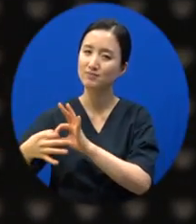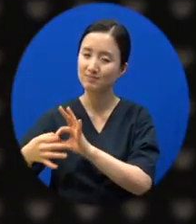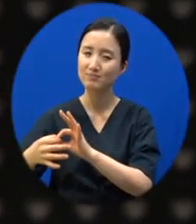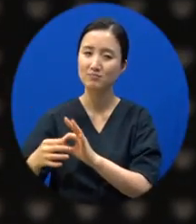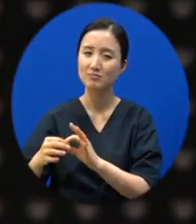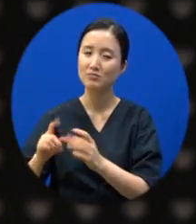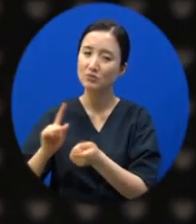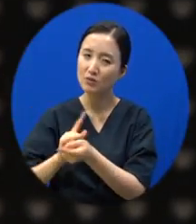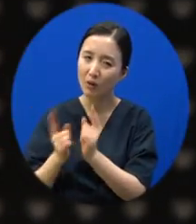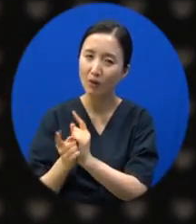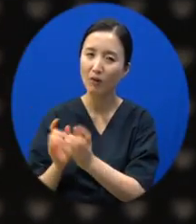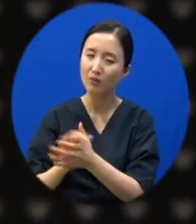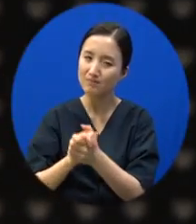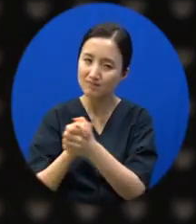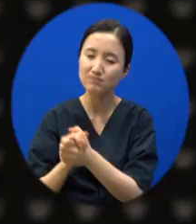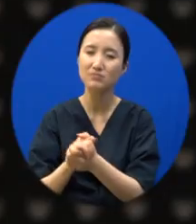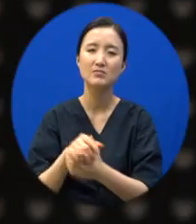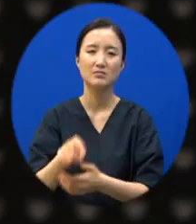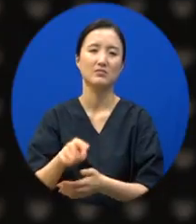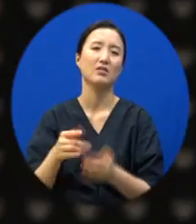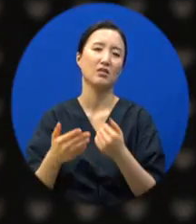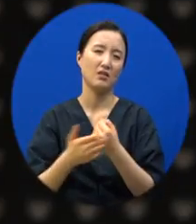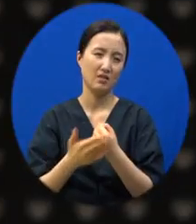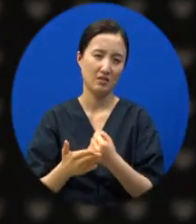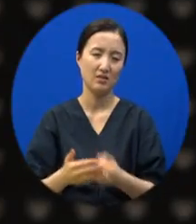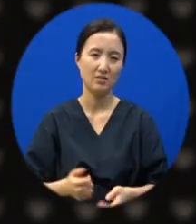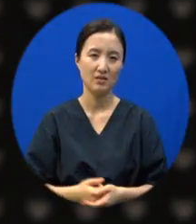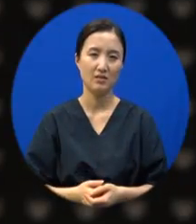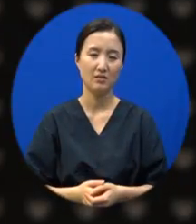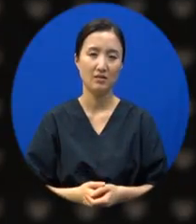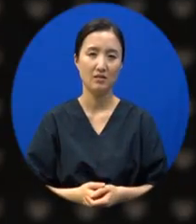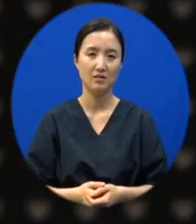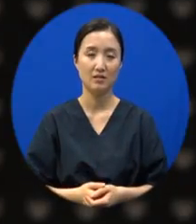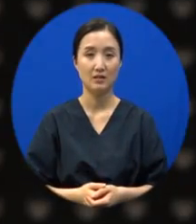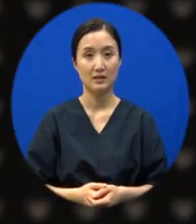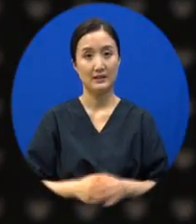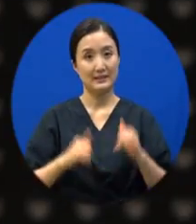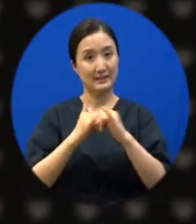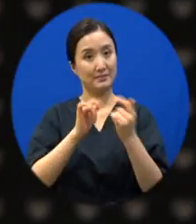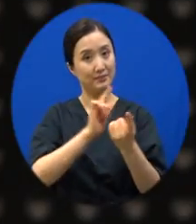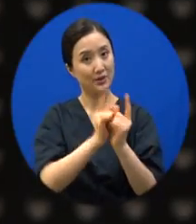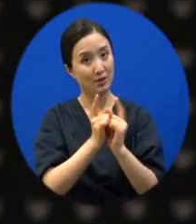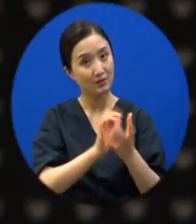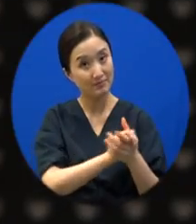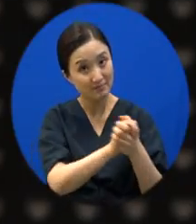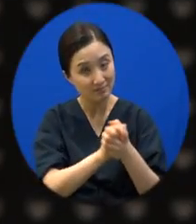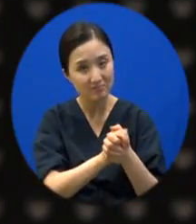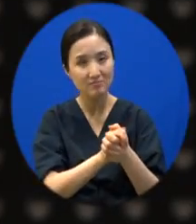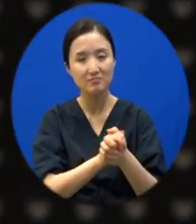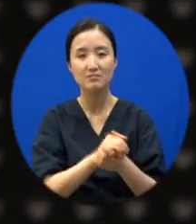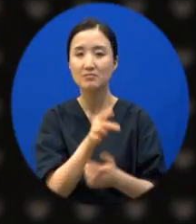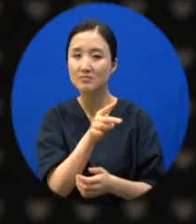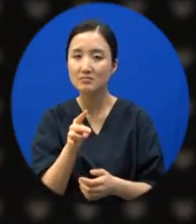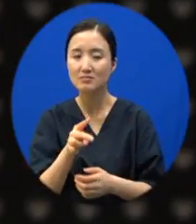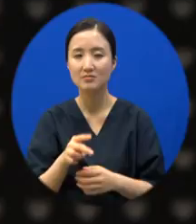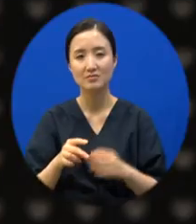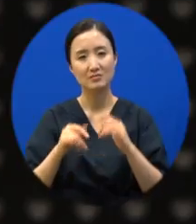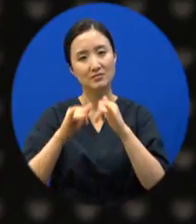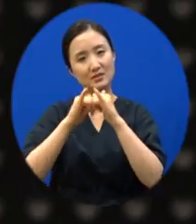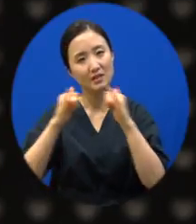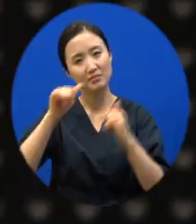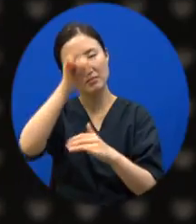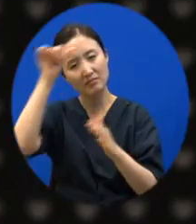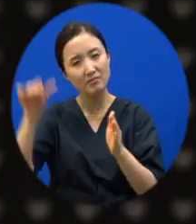우리의 삶에서, 우리의 행복에서 굉장히 큰 역할을 합니다. 미국의 사회심리학자 조지